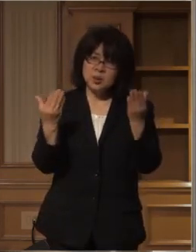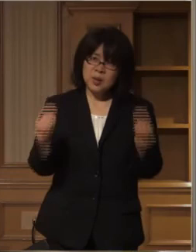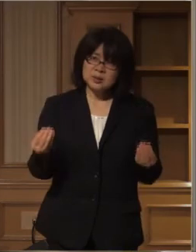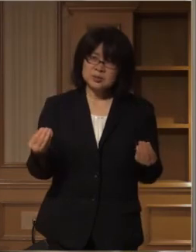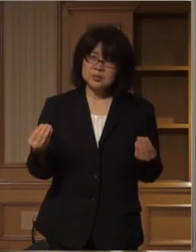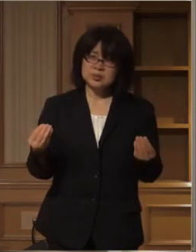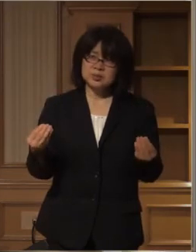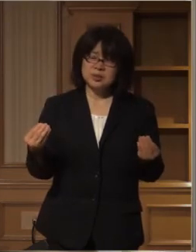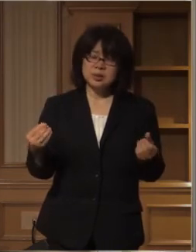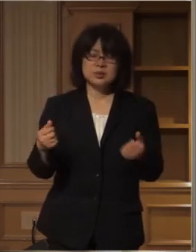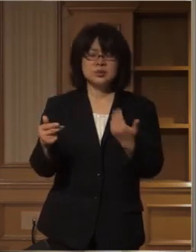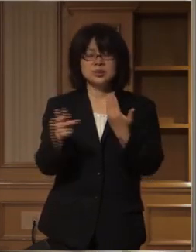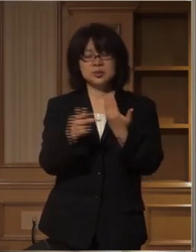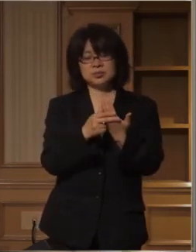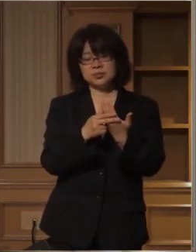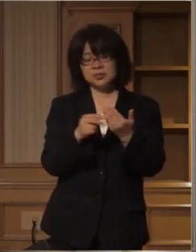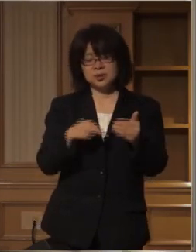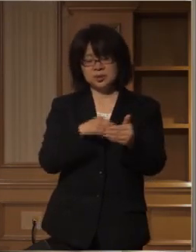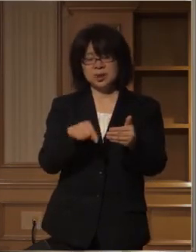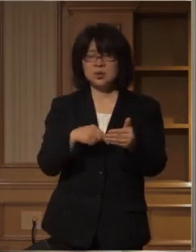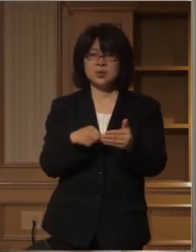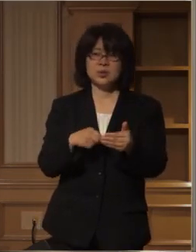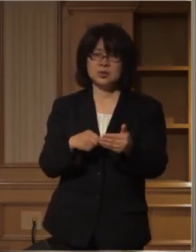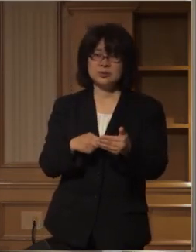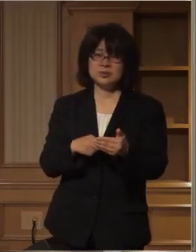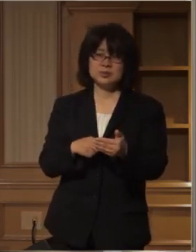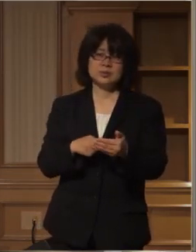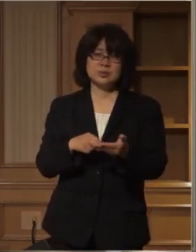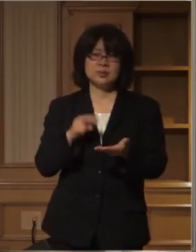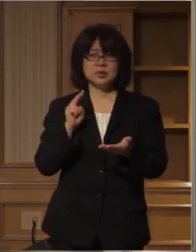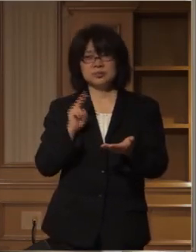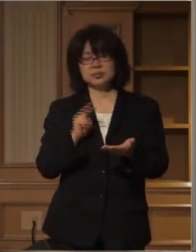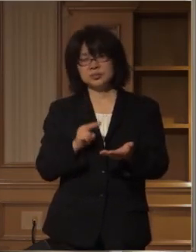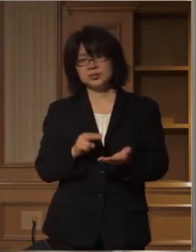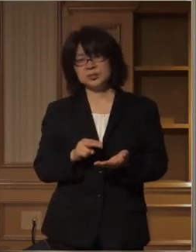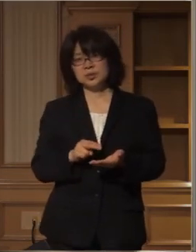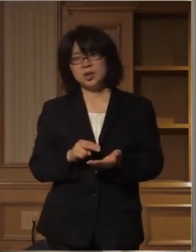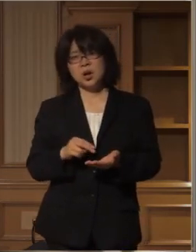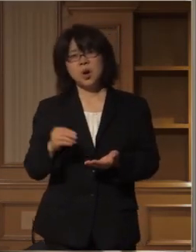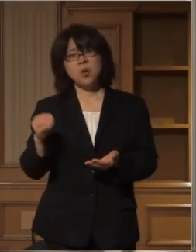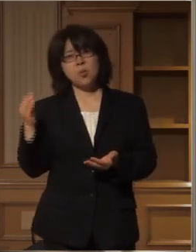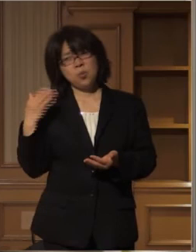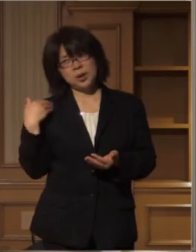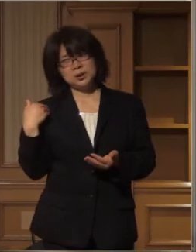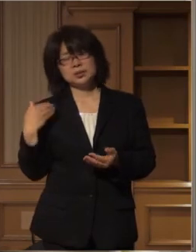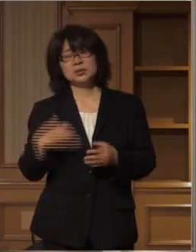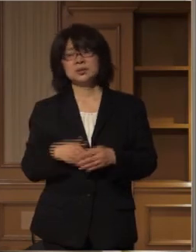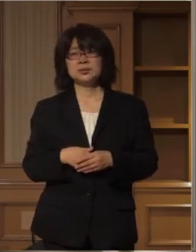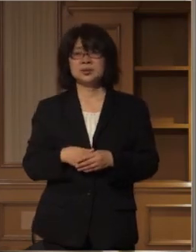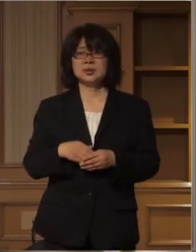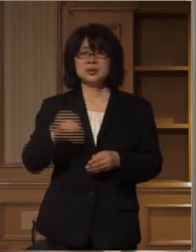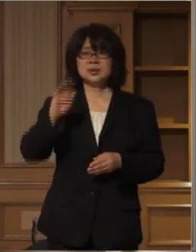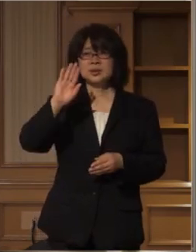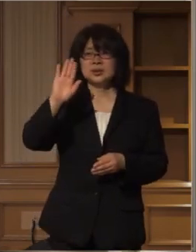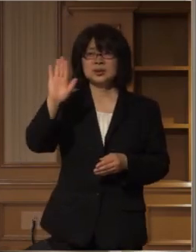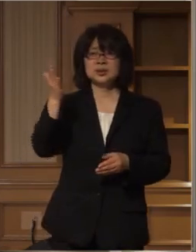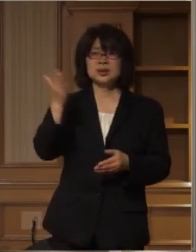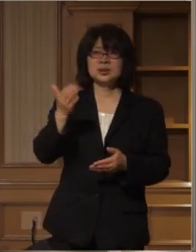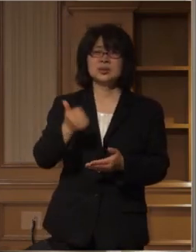ドネシアチームに行った時に、神様がこのことをね、約束の成就、このインドネシア選挙のことについてのこと